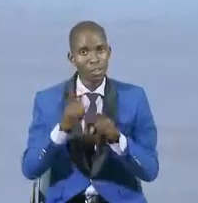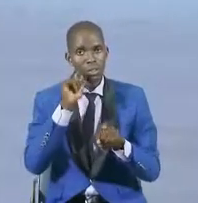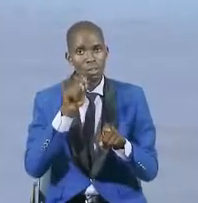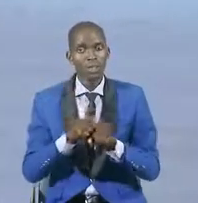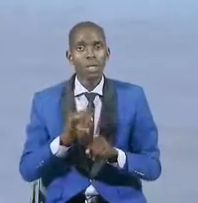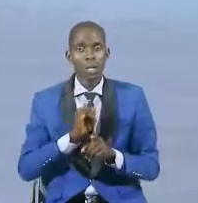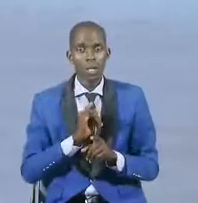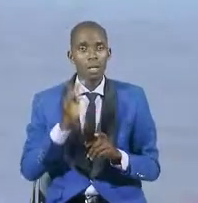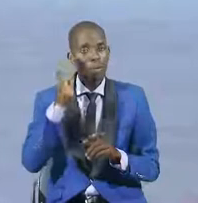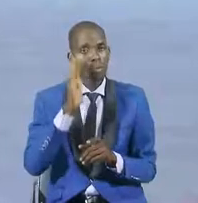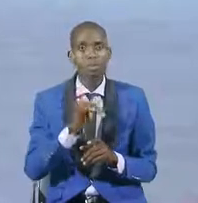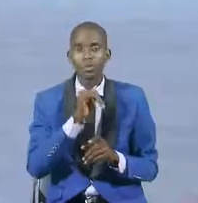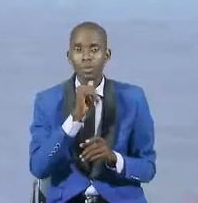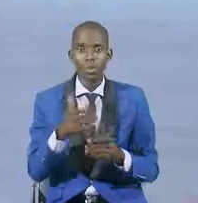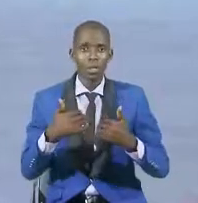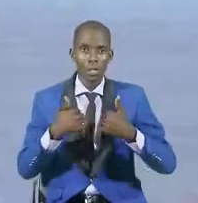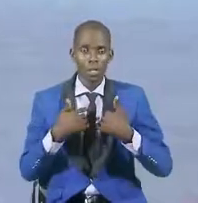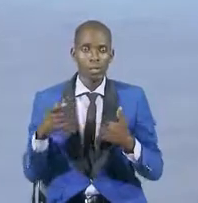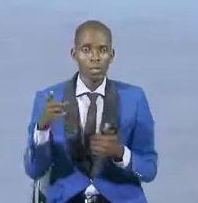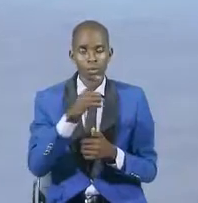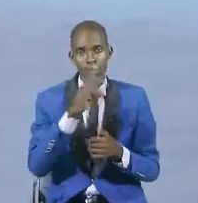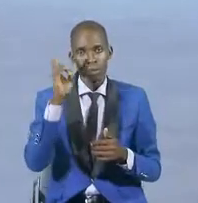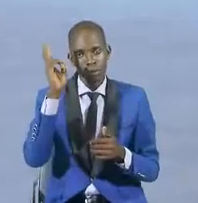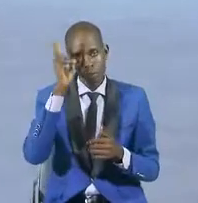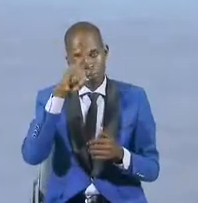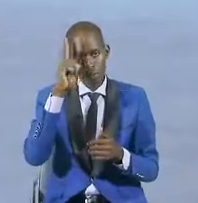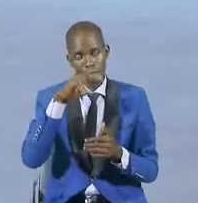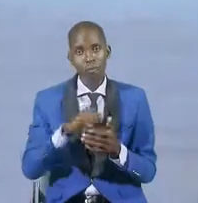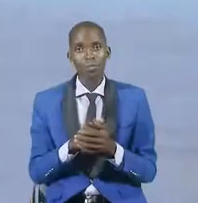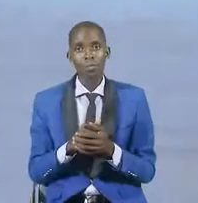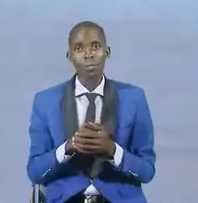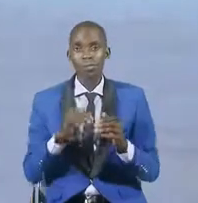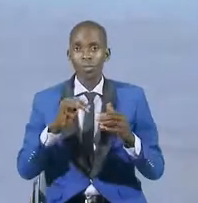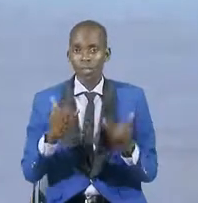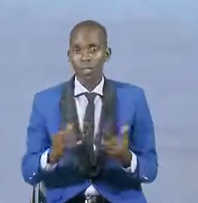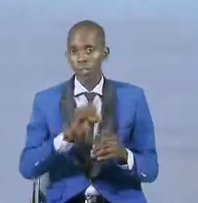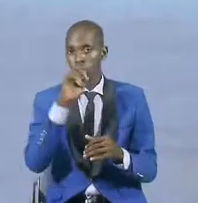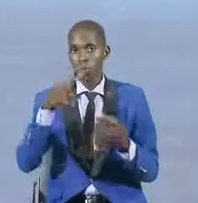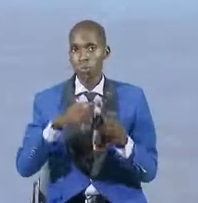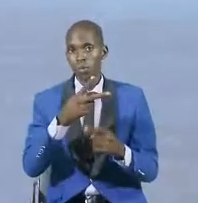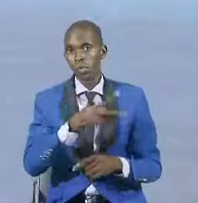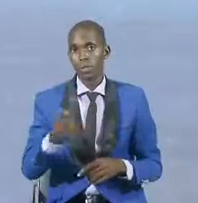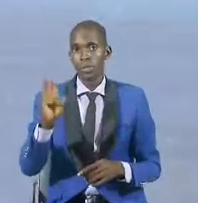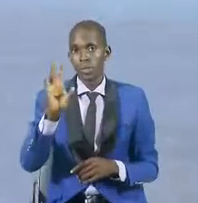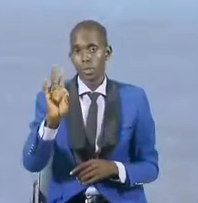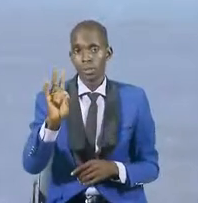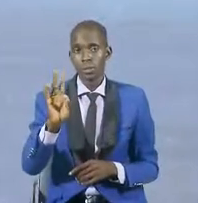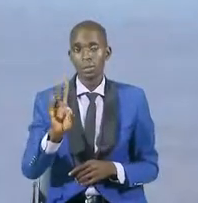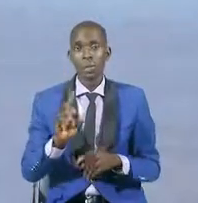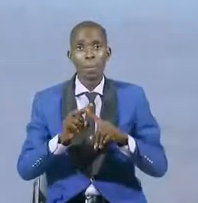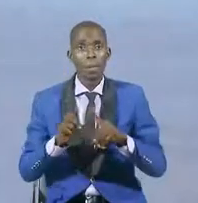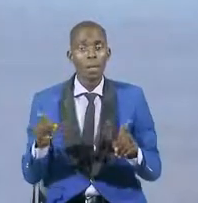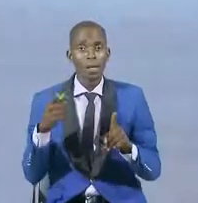je ne veux pas, frère, que vous soyez dans l'ignorance. Verset 7. Or, à chacun,